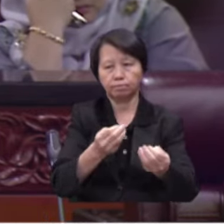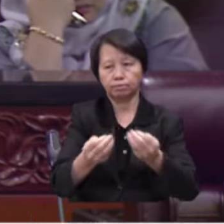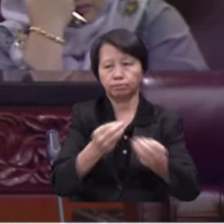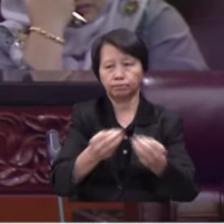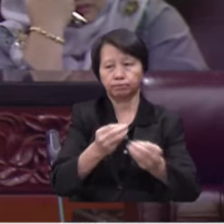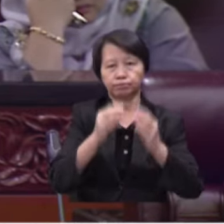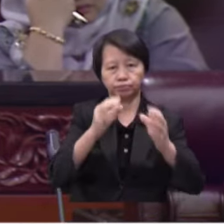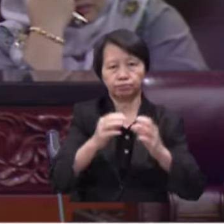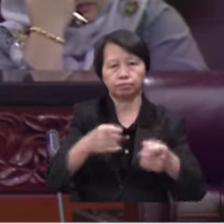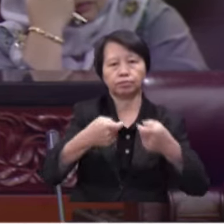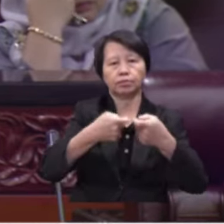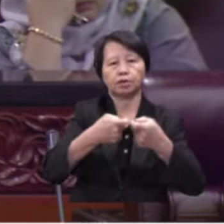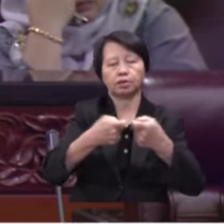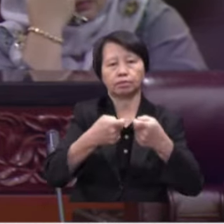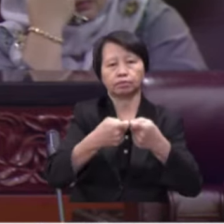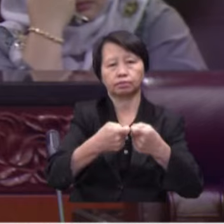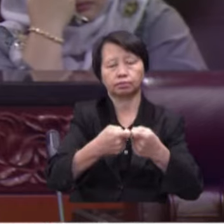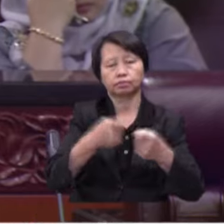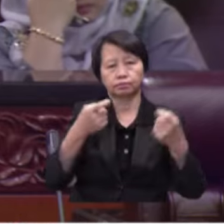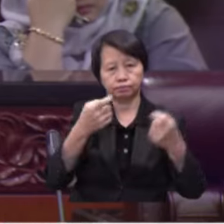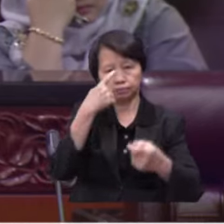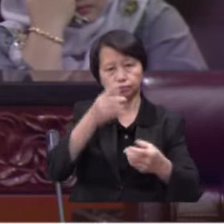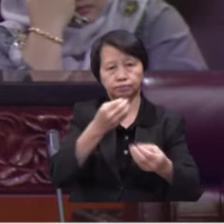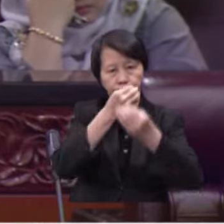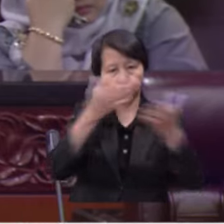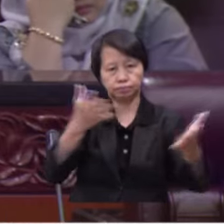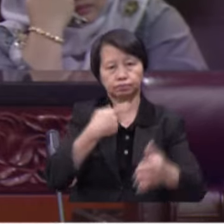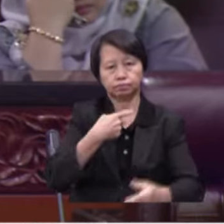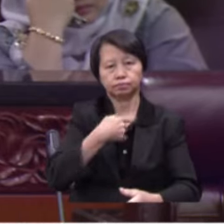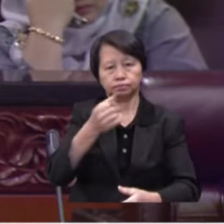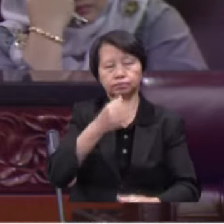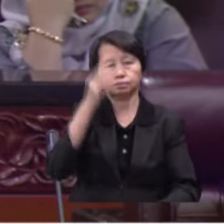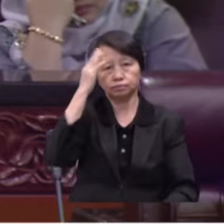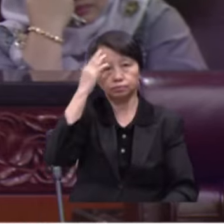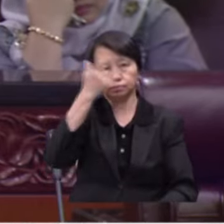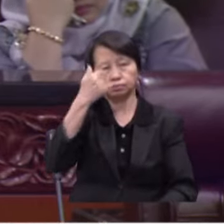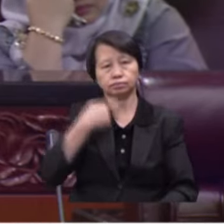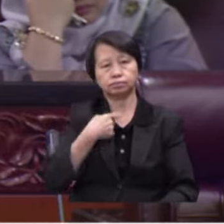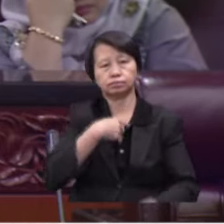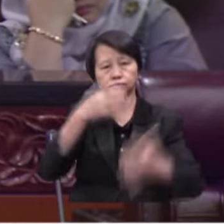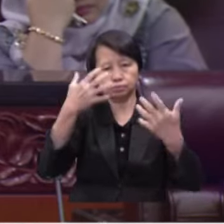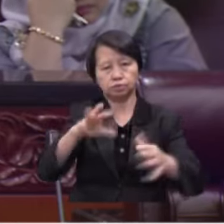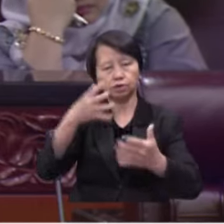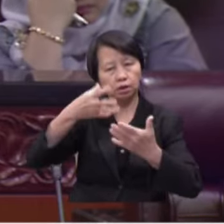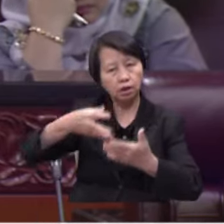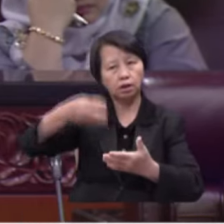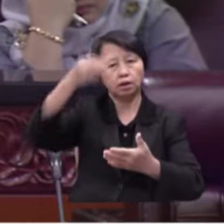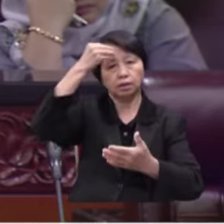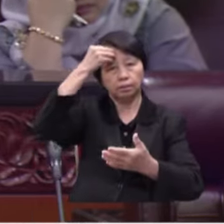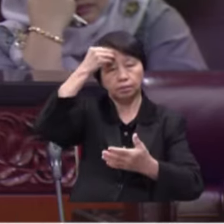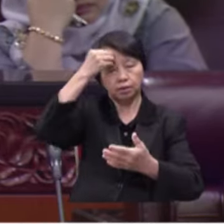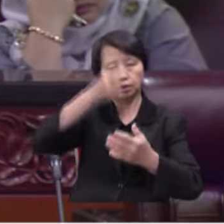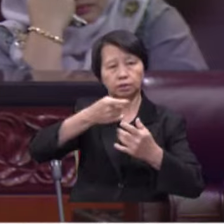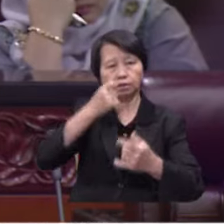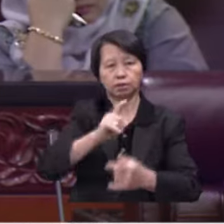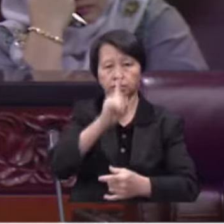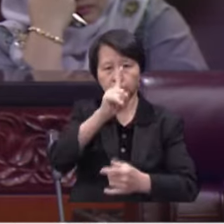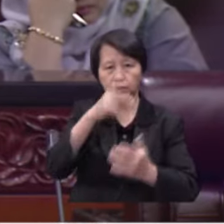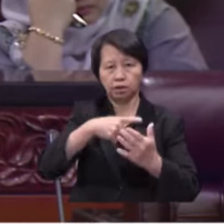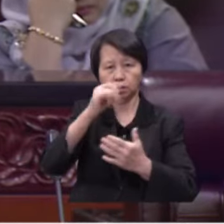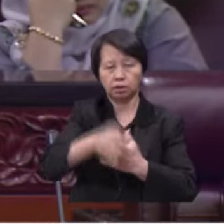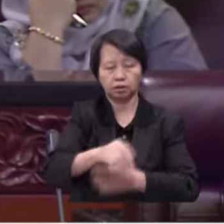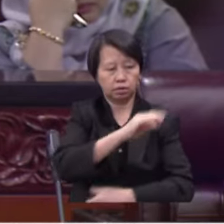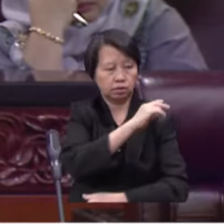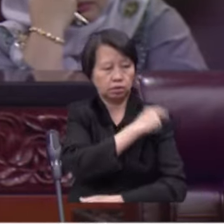e secara elektronik dan untuk makluman yang bohongan kita sampai maklum karena kita telah belajar daripada satu program